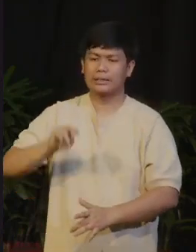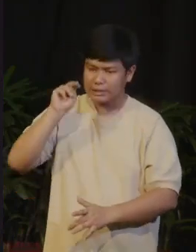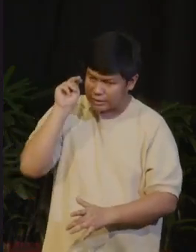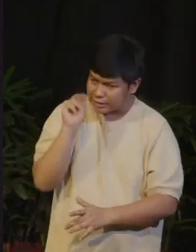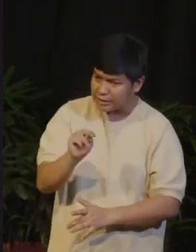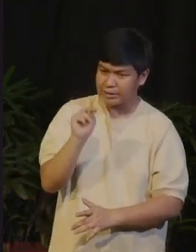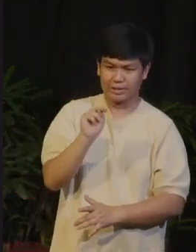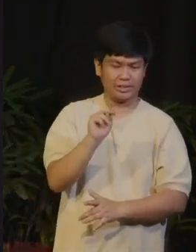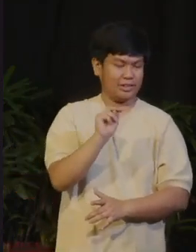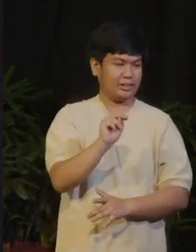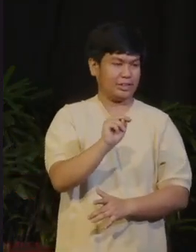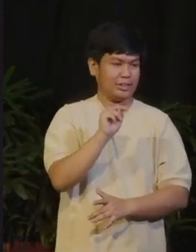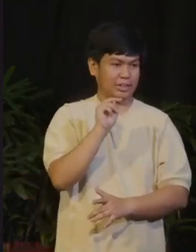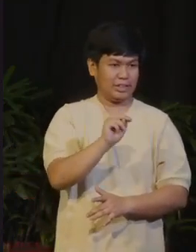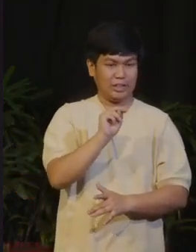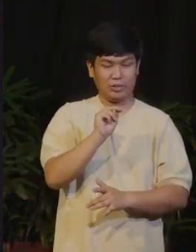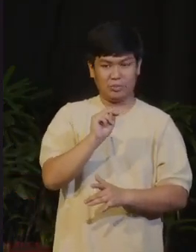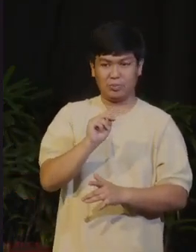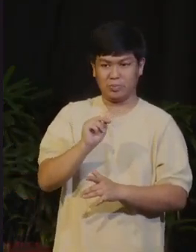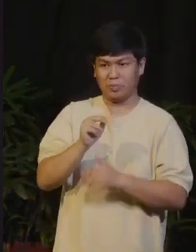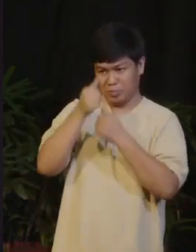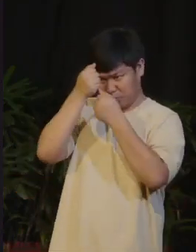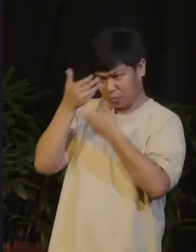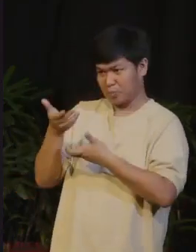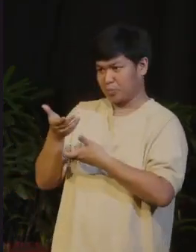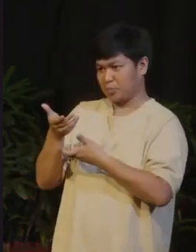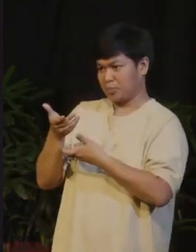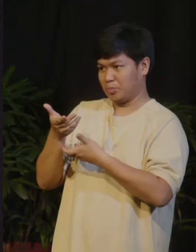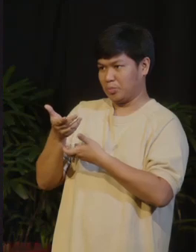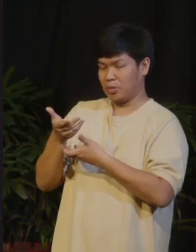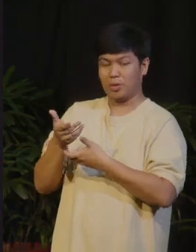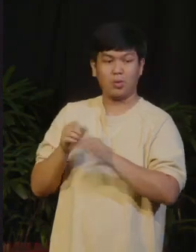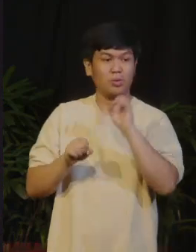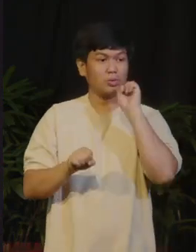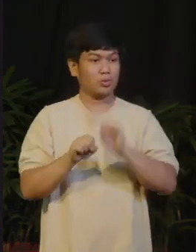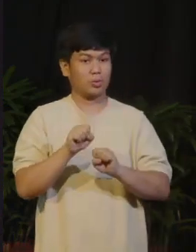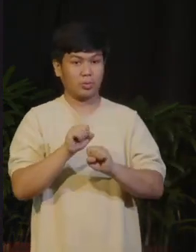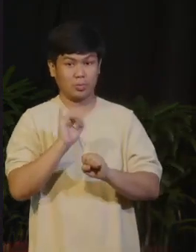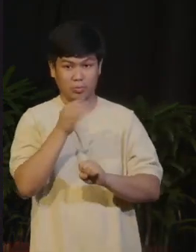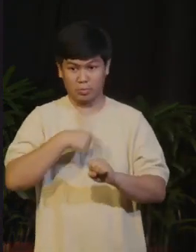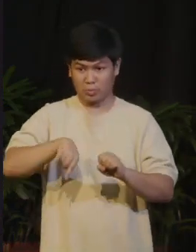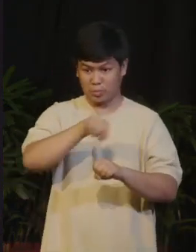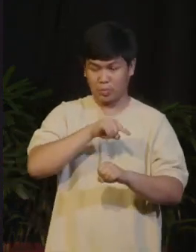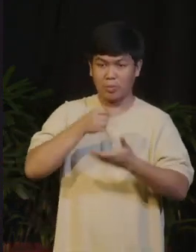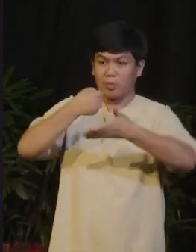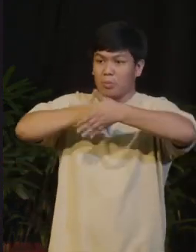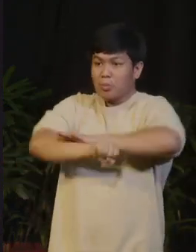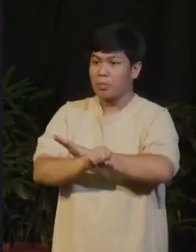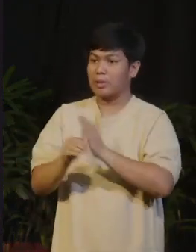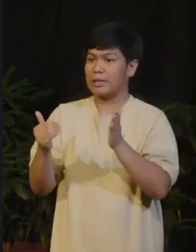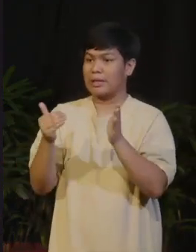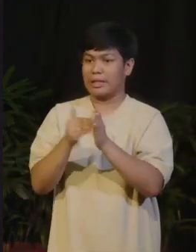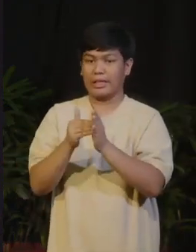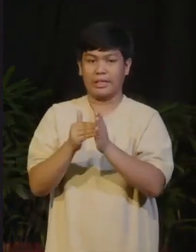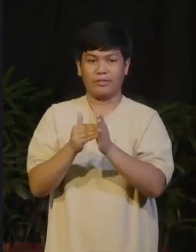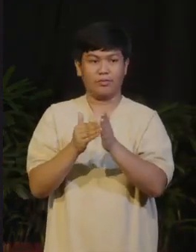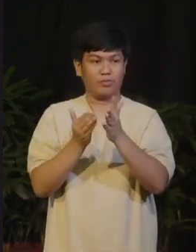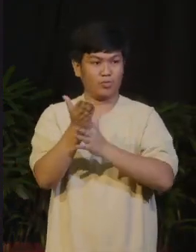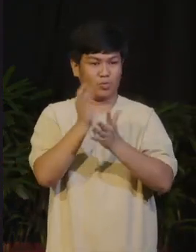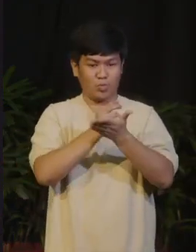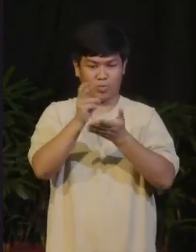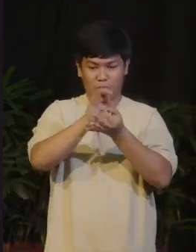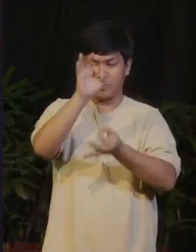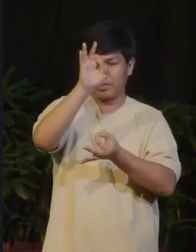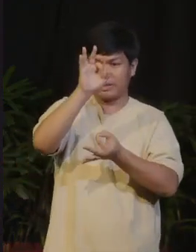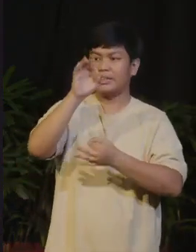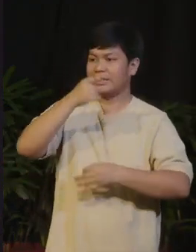mga tunay na kanyang binuhay na namaguli ay merong ganitong kapangyarihan na magmahal at